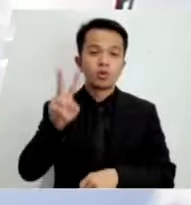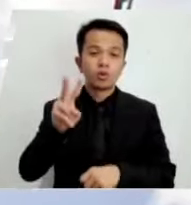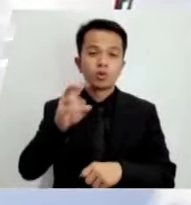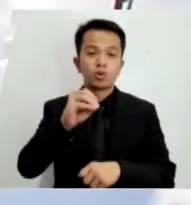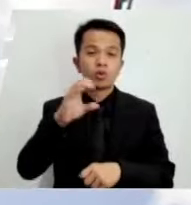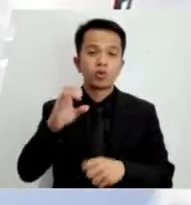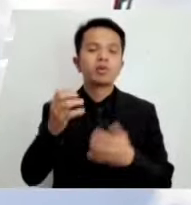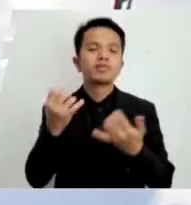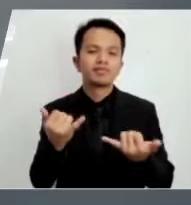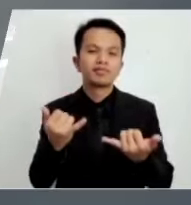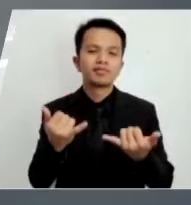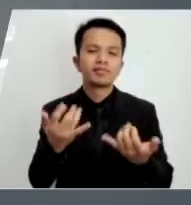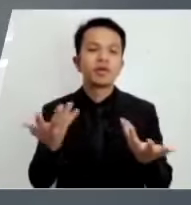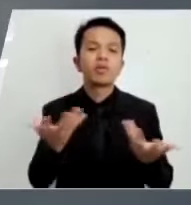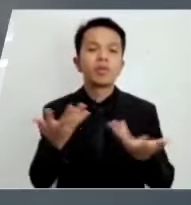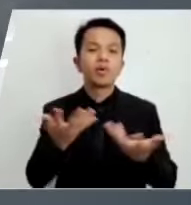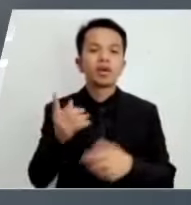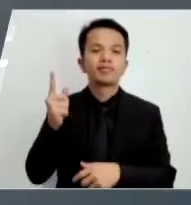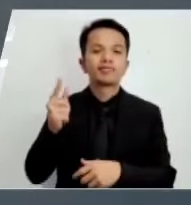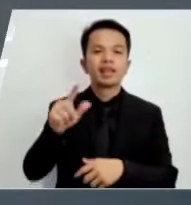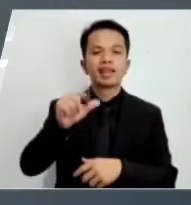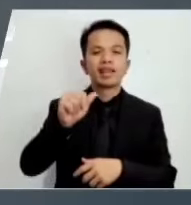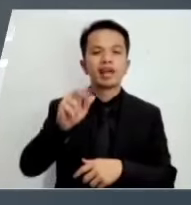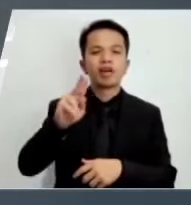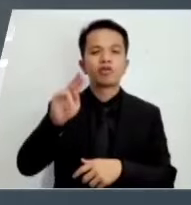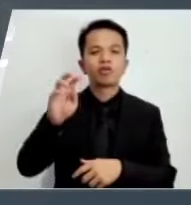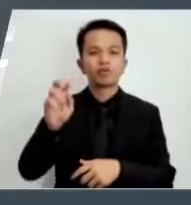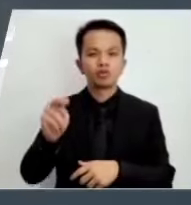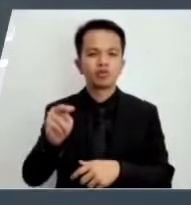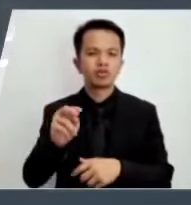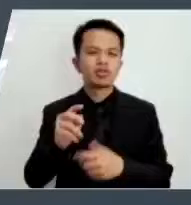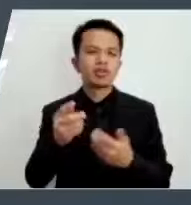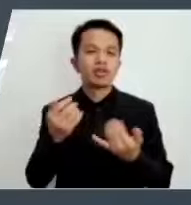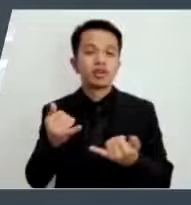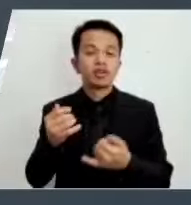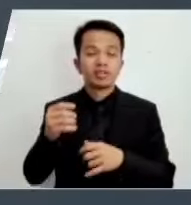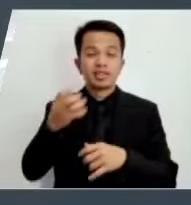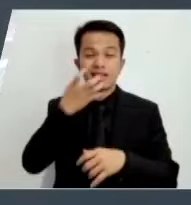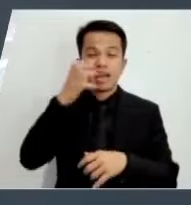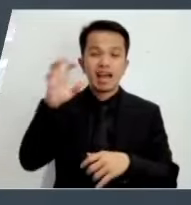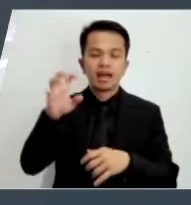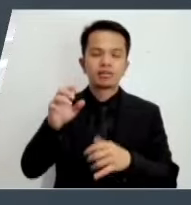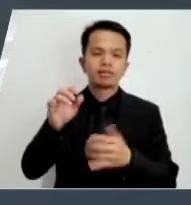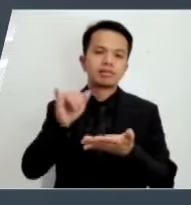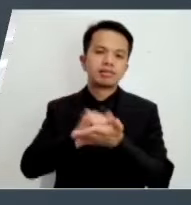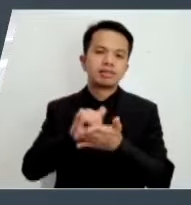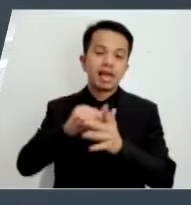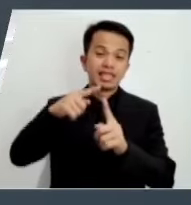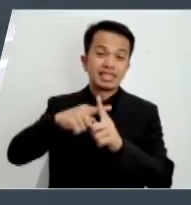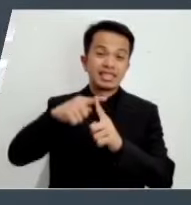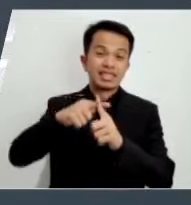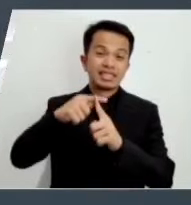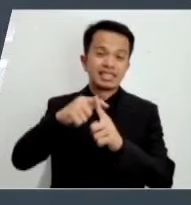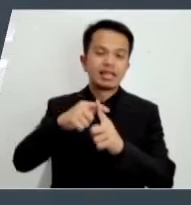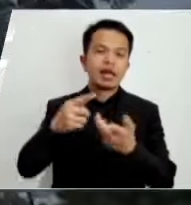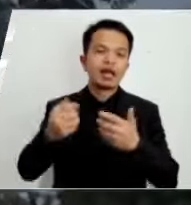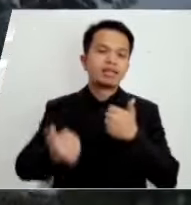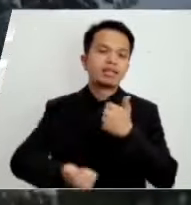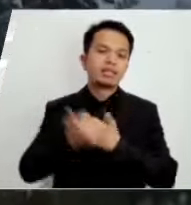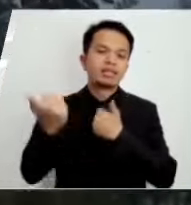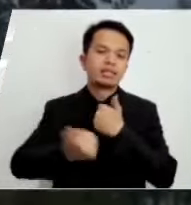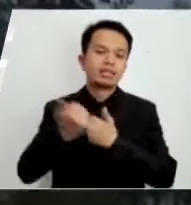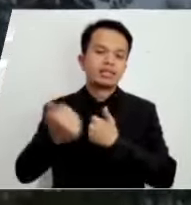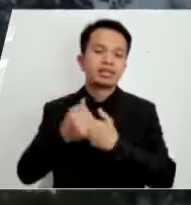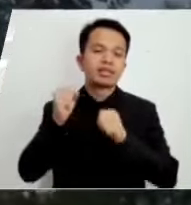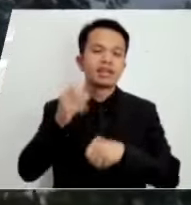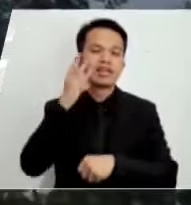sa bacnotan La Union ang ganyang heat heat index nasa danger level ayon sa pag-asa posibleng makaranas ng heat